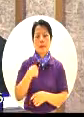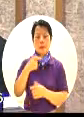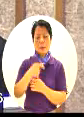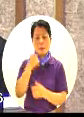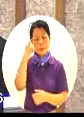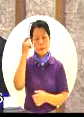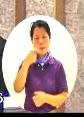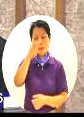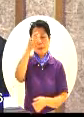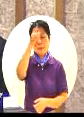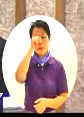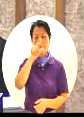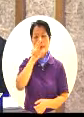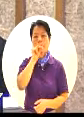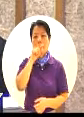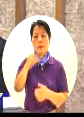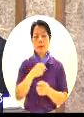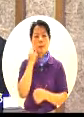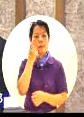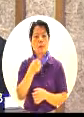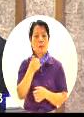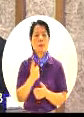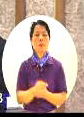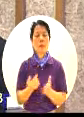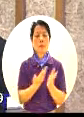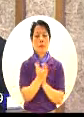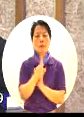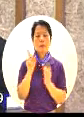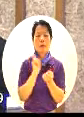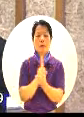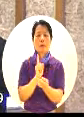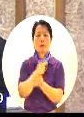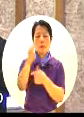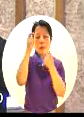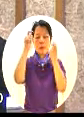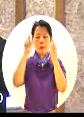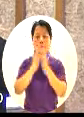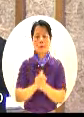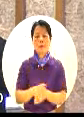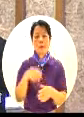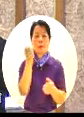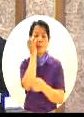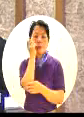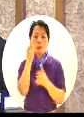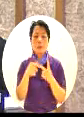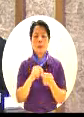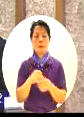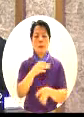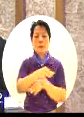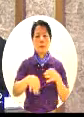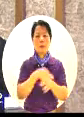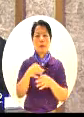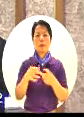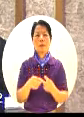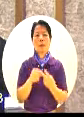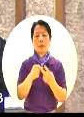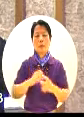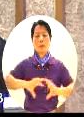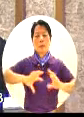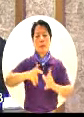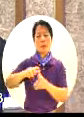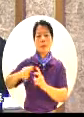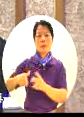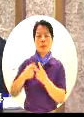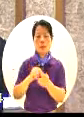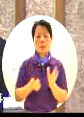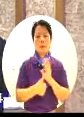小鸭在一个月展出期间，确实对高雄不管是在观光或者是整个经济上，或者是在国际的